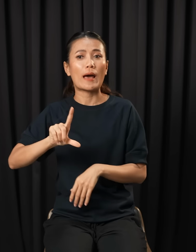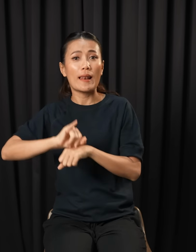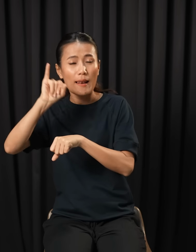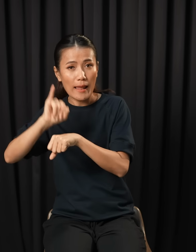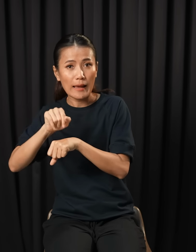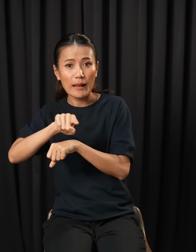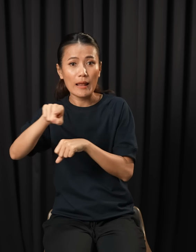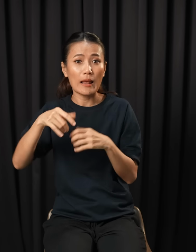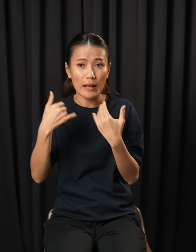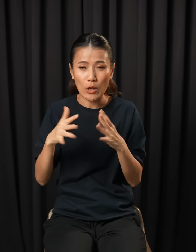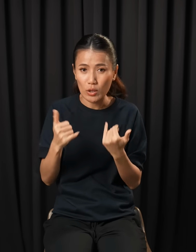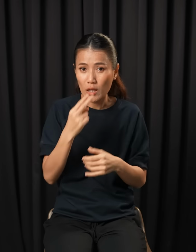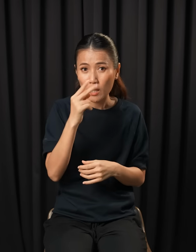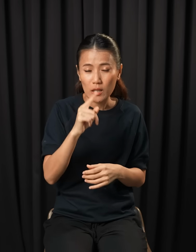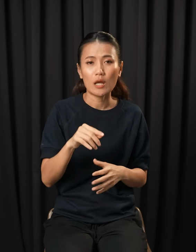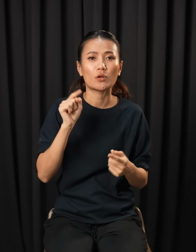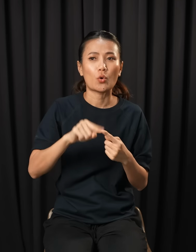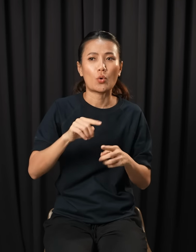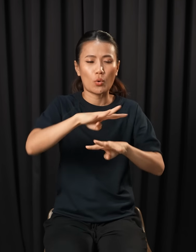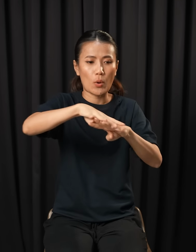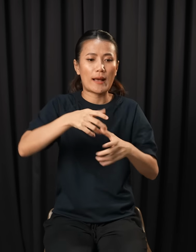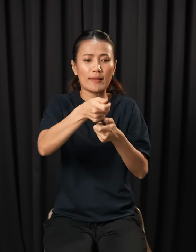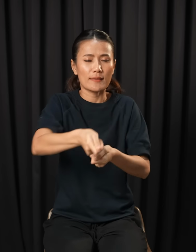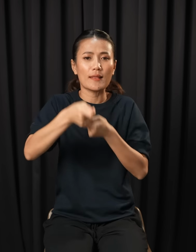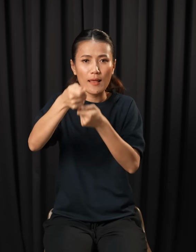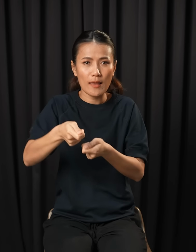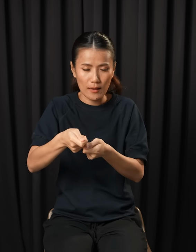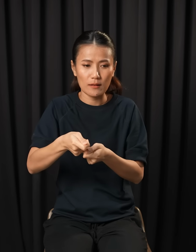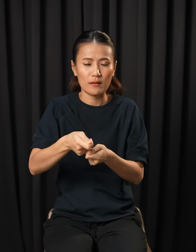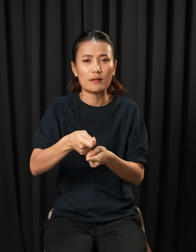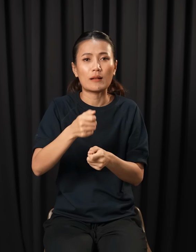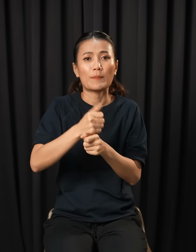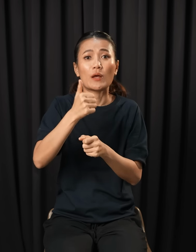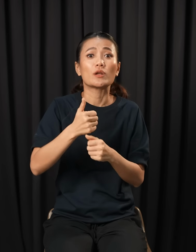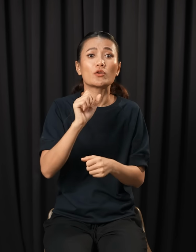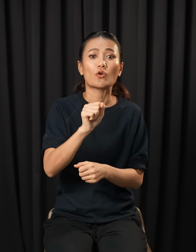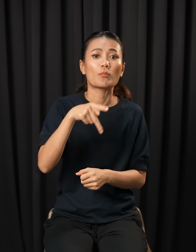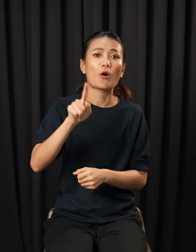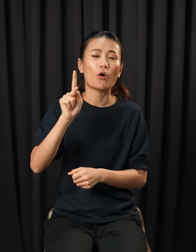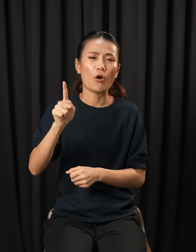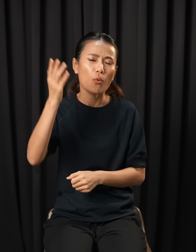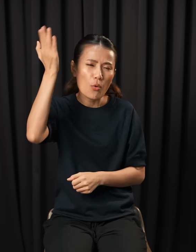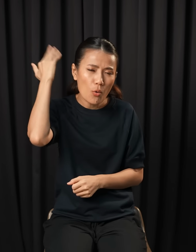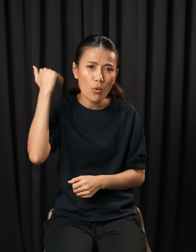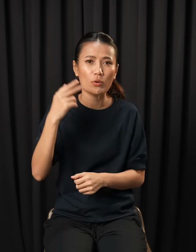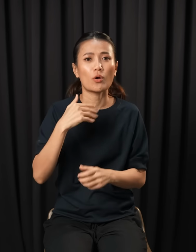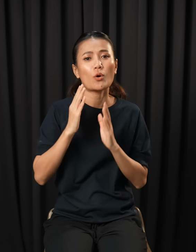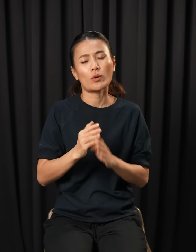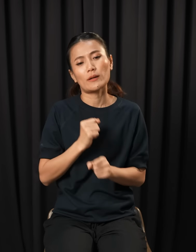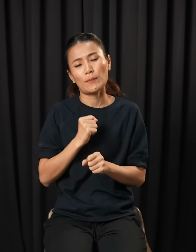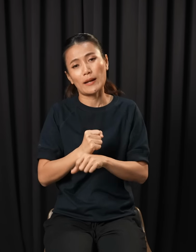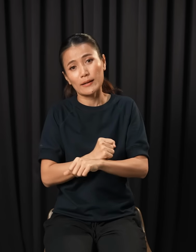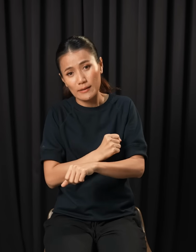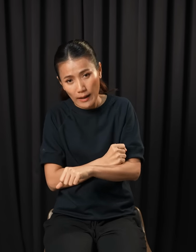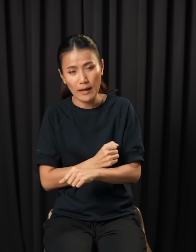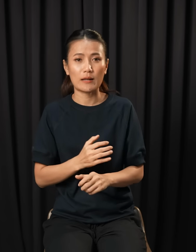เนี่ยพวกนี้ต้องเอาคืนกลับมาให้ได้ก่อนแล้วนั้น4ล้านไร่อีก6ล้านไร่เนี่ยเราก็เห็นอยู่ว่าแต่ละพื้นที่ที่ยังอยู่ในพื้นที่เกษตรที่สามารถที่จะผลักดันได้เลยเพราะว่า